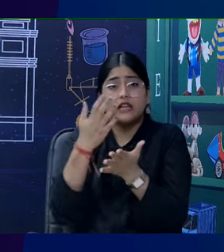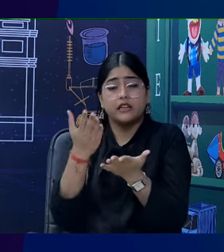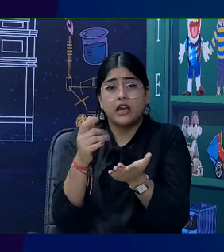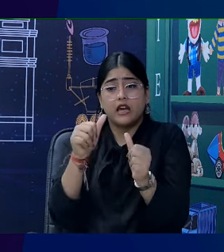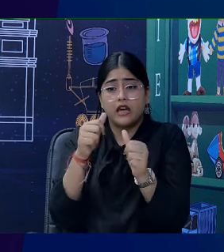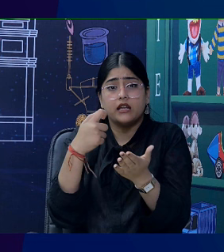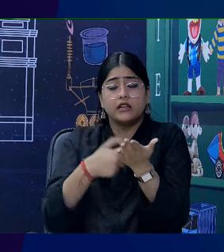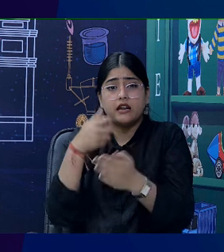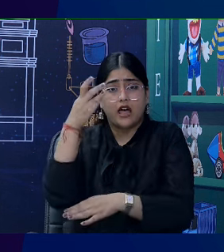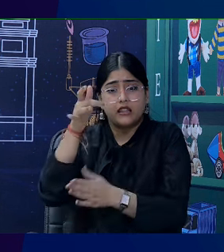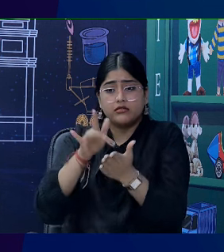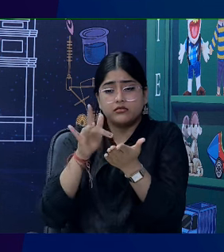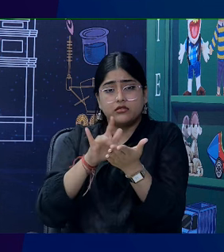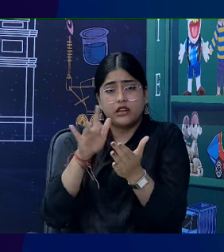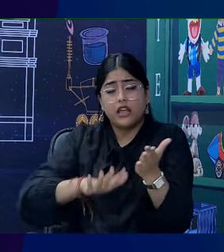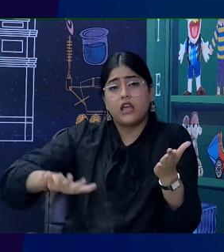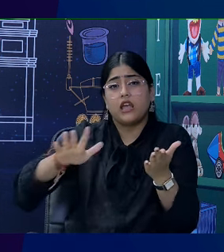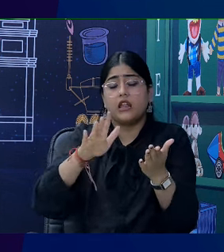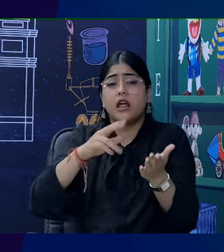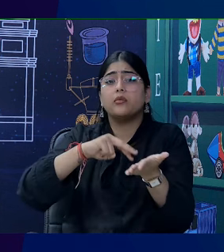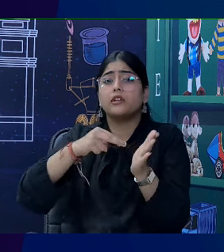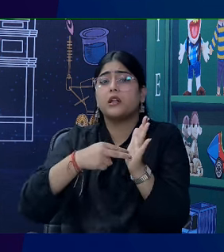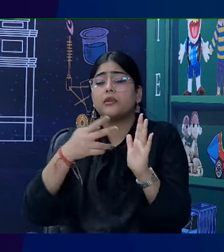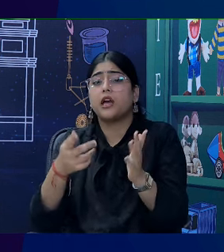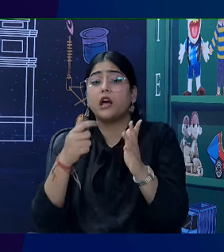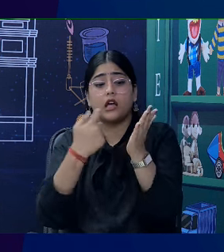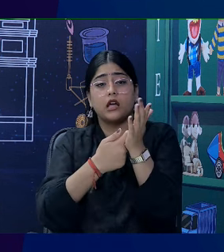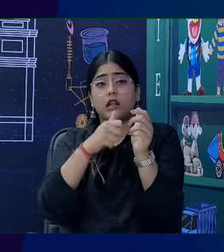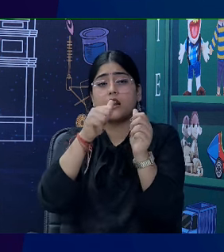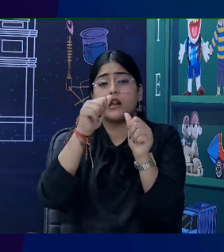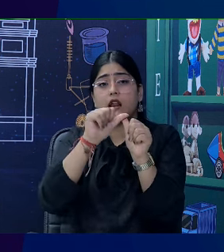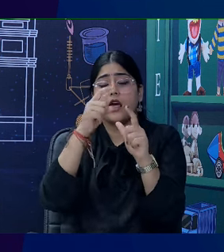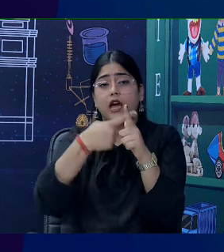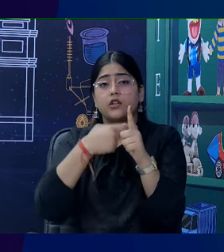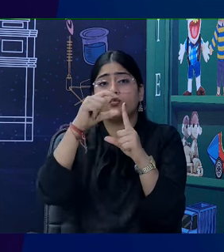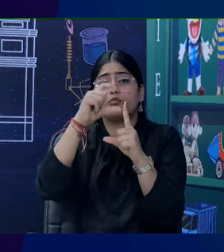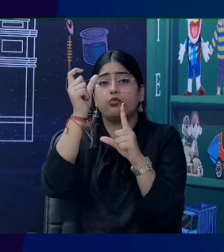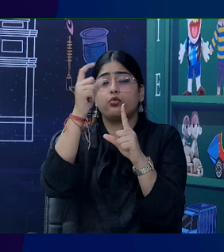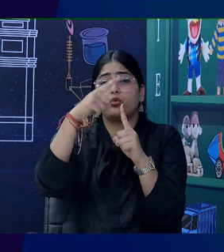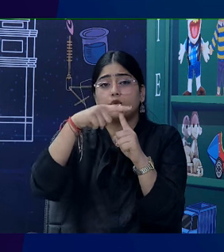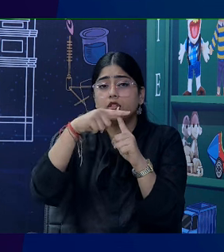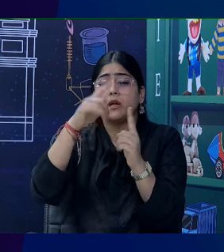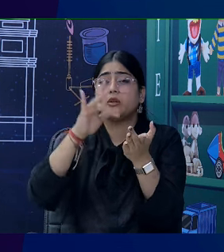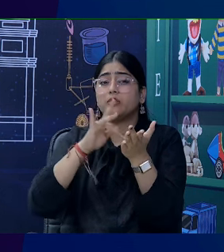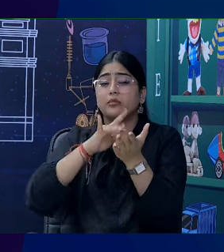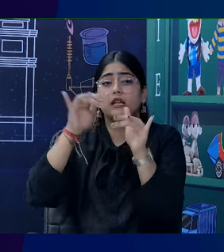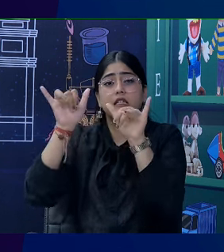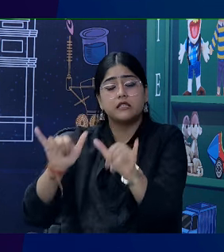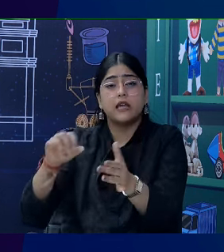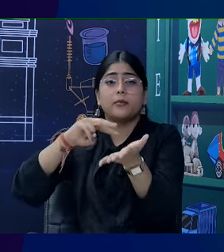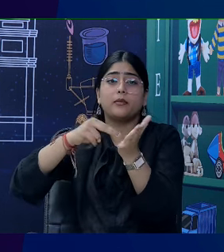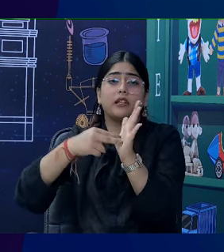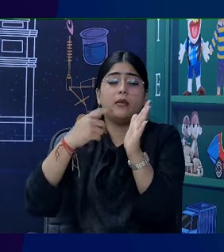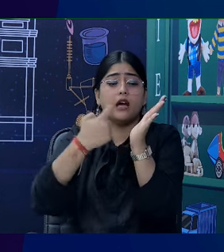राजपूत ही रहते थे और उन्होंने इसलिए उसका नाम रख दिया राजपूताना ठीक है अब यह क्या बिल्कुल